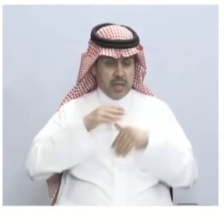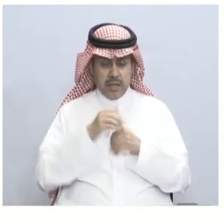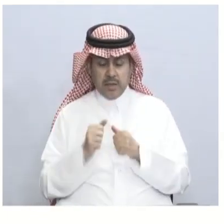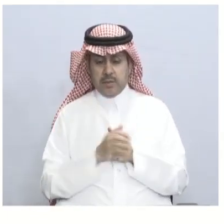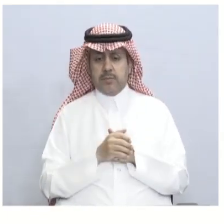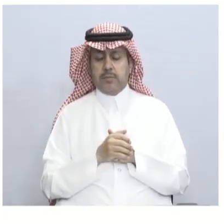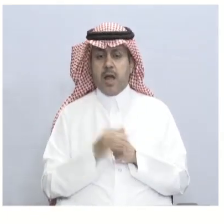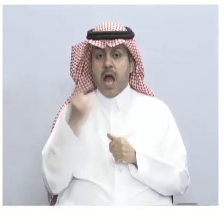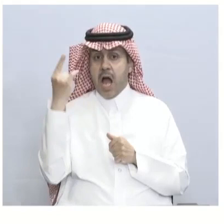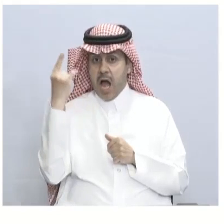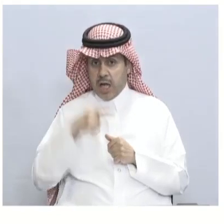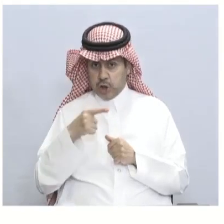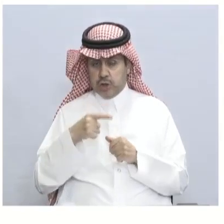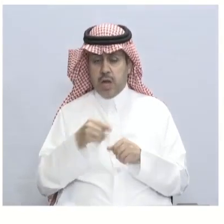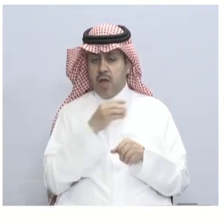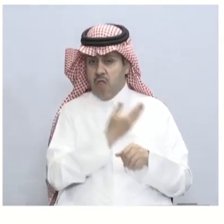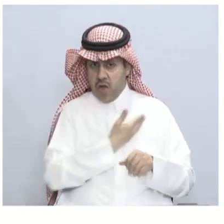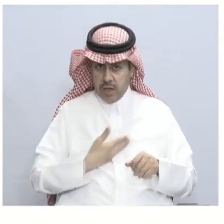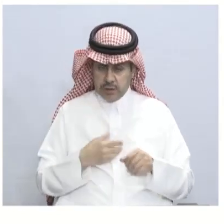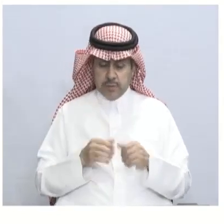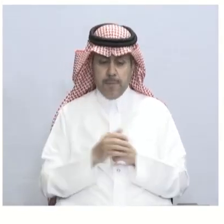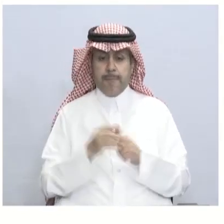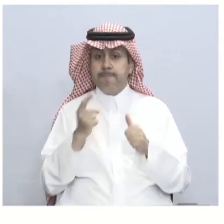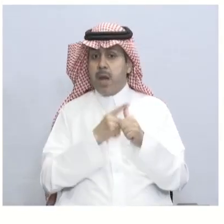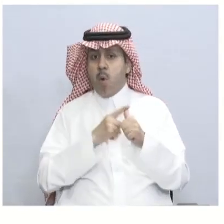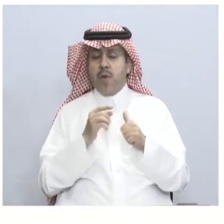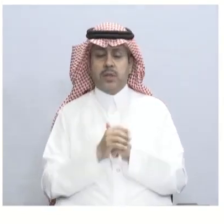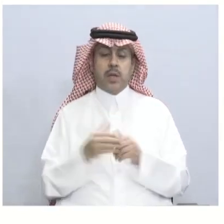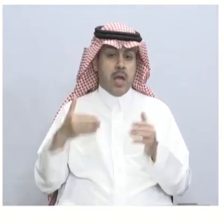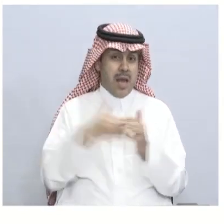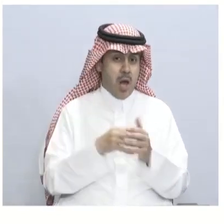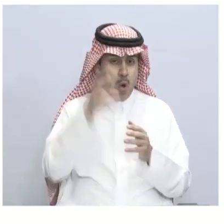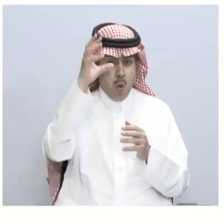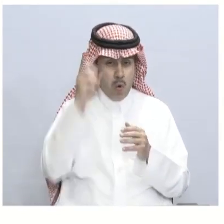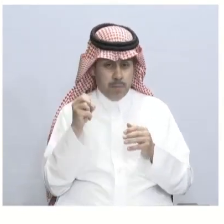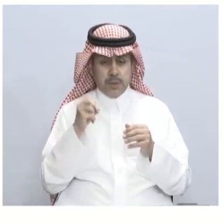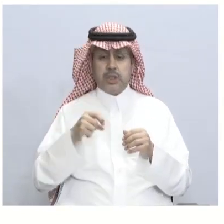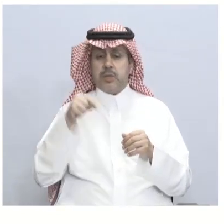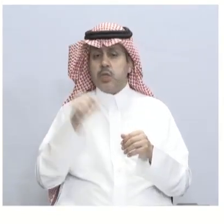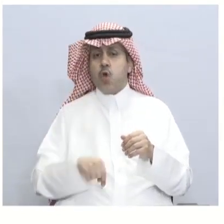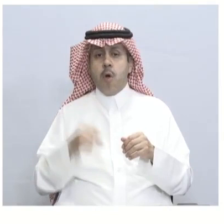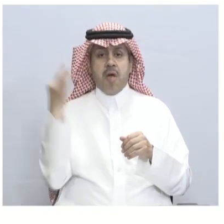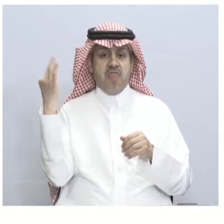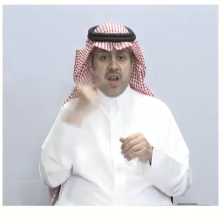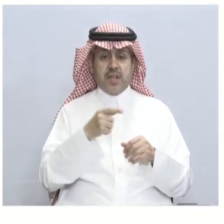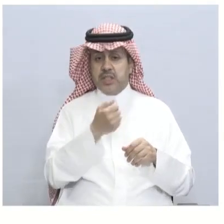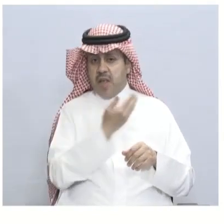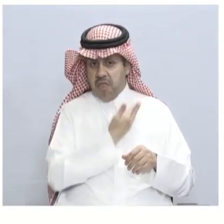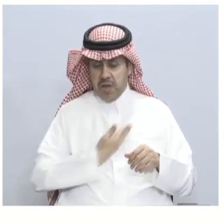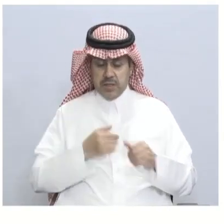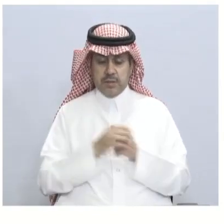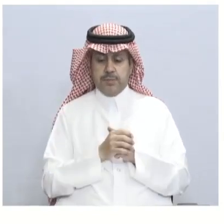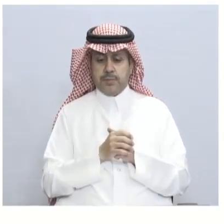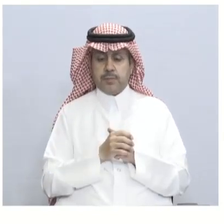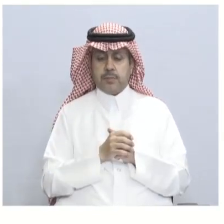ذي الحجه فيبدا من غروب شمس ليله الاول من ذي الحجه الى غروب شمس الثالث عشر من ذي الحجه وماذا عن